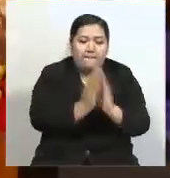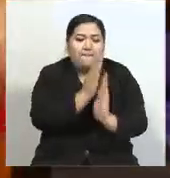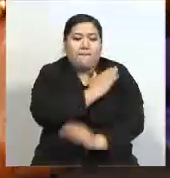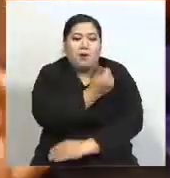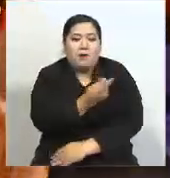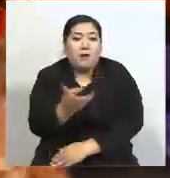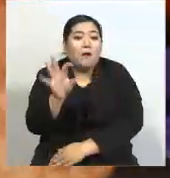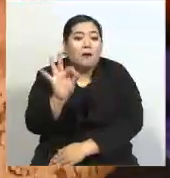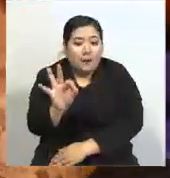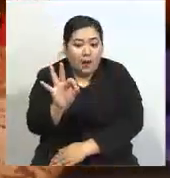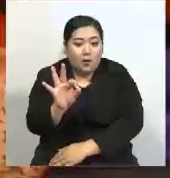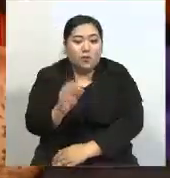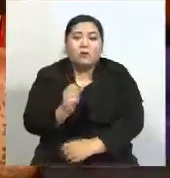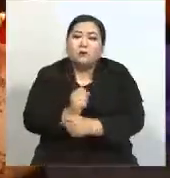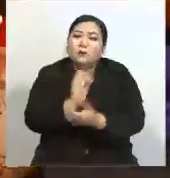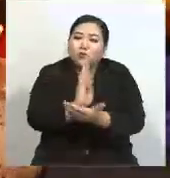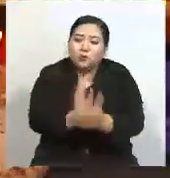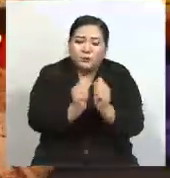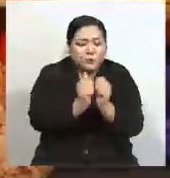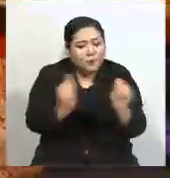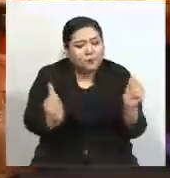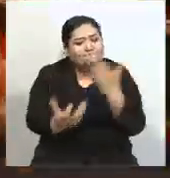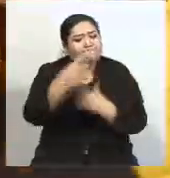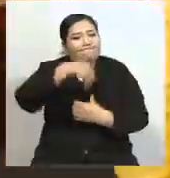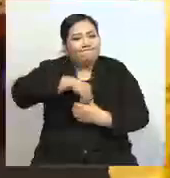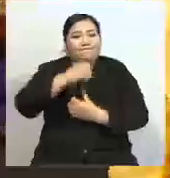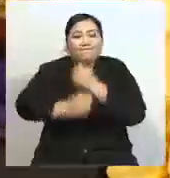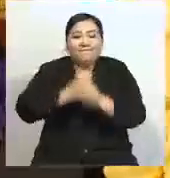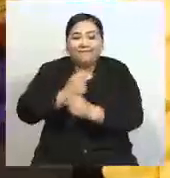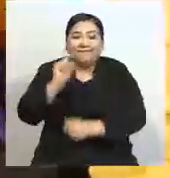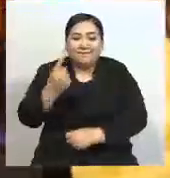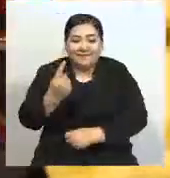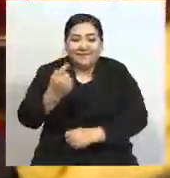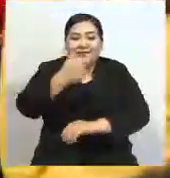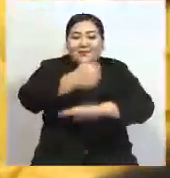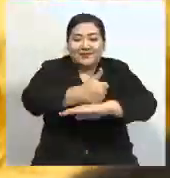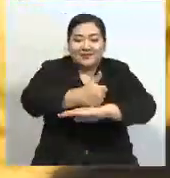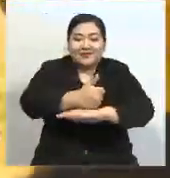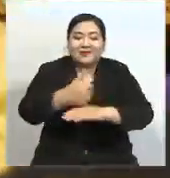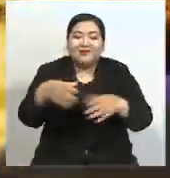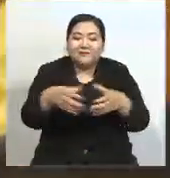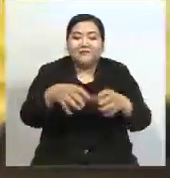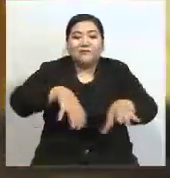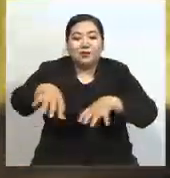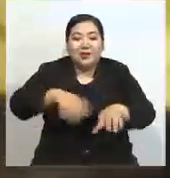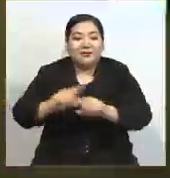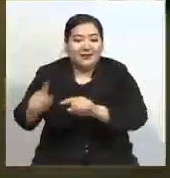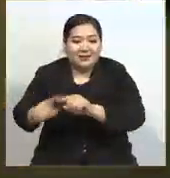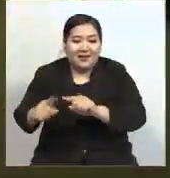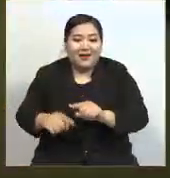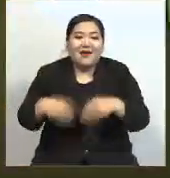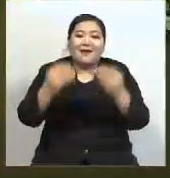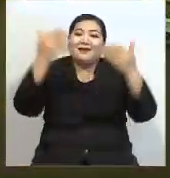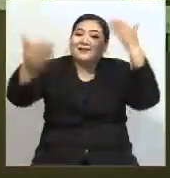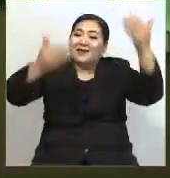เป็นสิริมงคลในโอกาสวันขึ้นปีใหม่อธิบดีกรมประชาสัมพันธ์และผู้บริหารกรมก็ได้เปิดกิจกรรมสวั